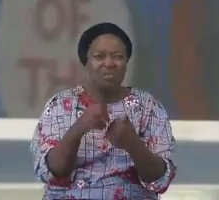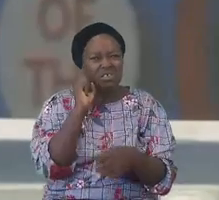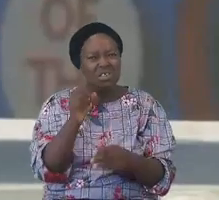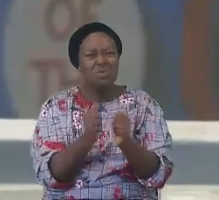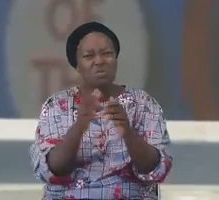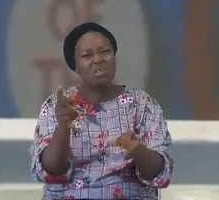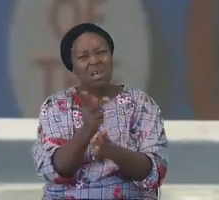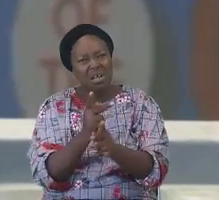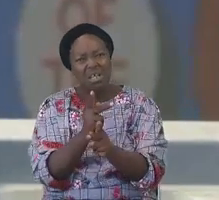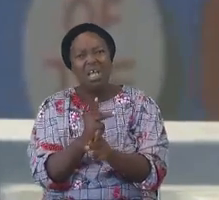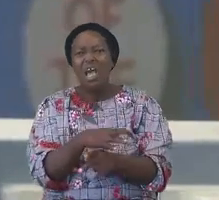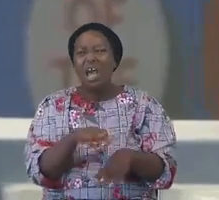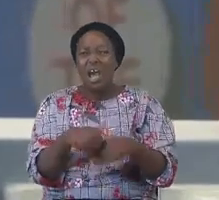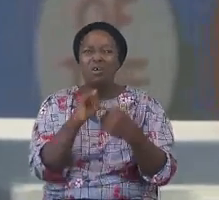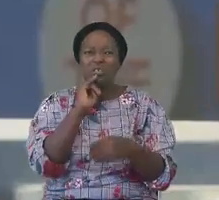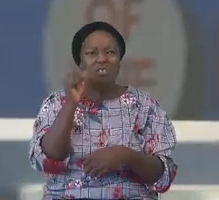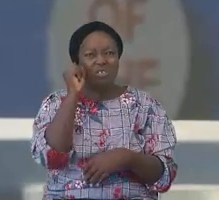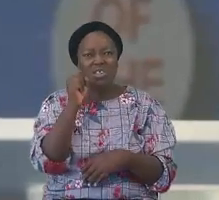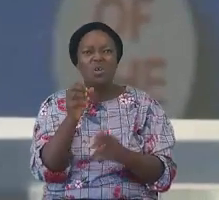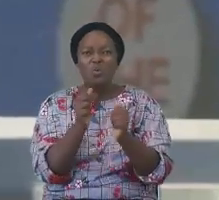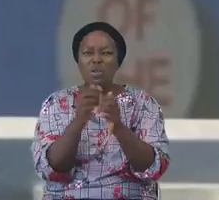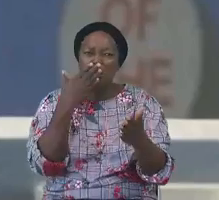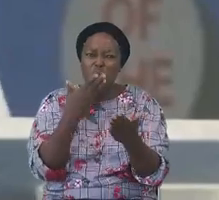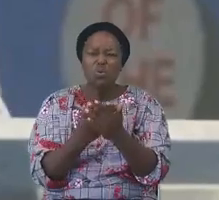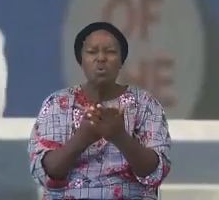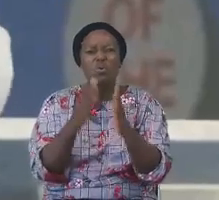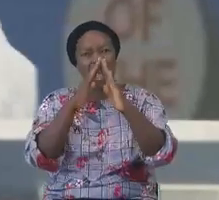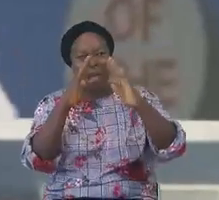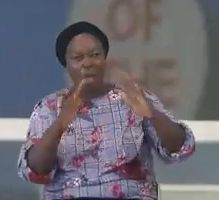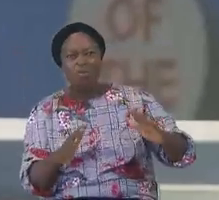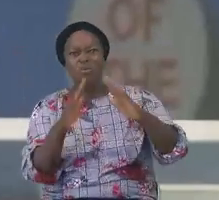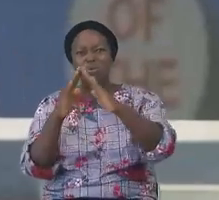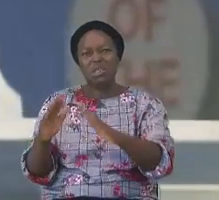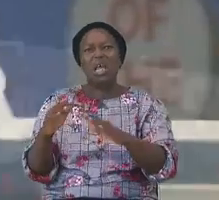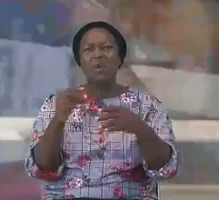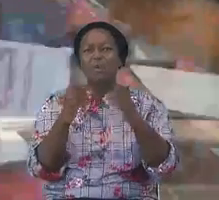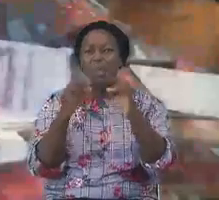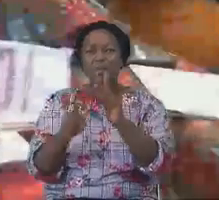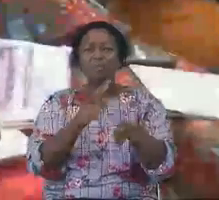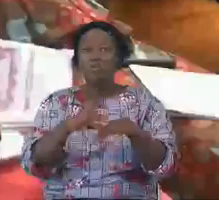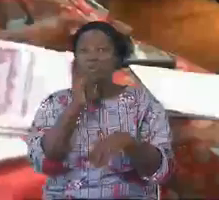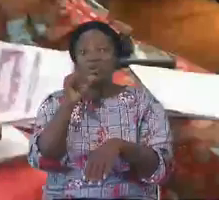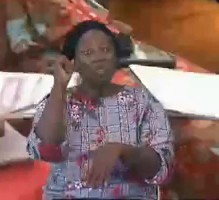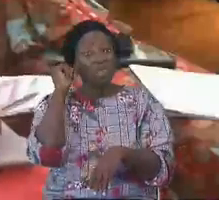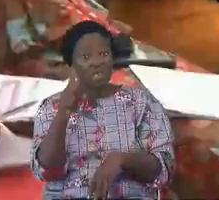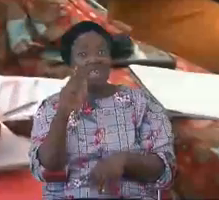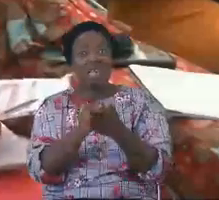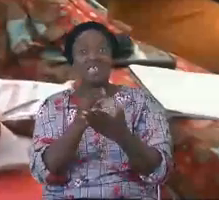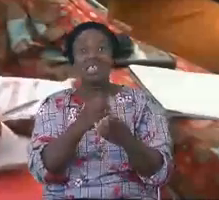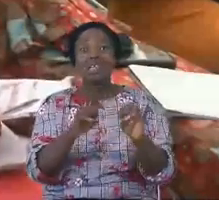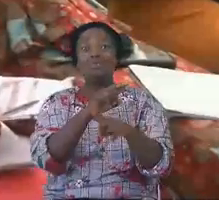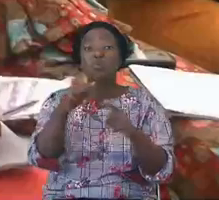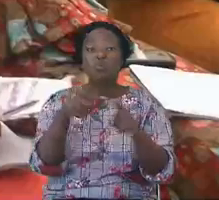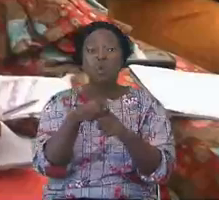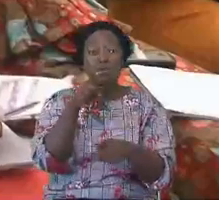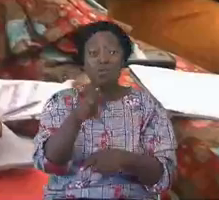Comment va-t-elle sans l'argent? Comment va-t-elle sans le soin? Comment va-t-elle sans l'accommodation,